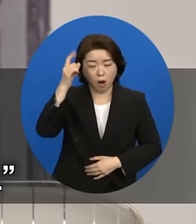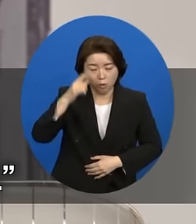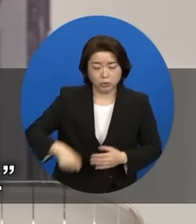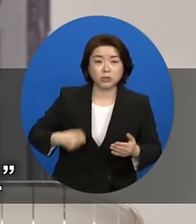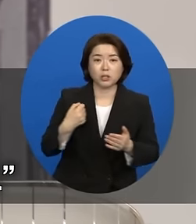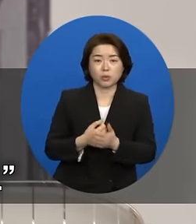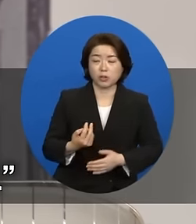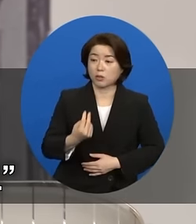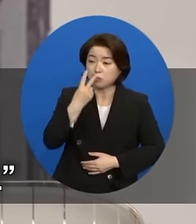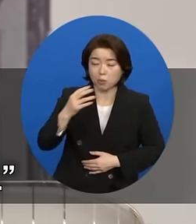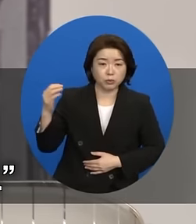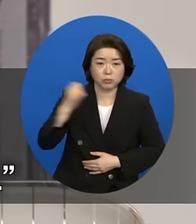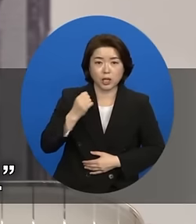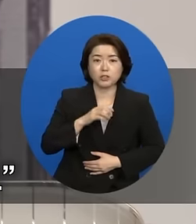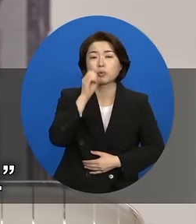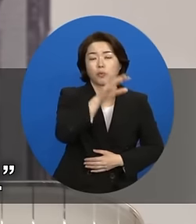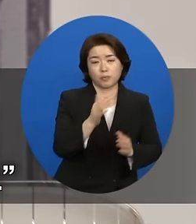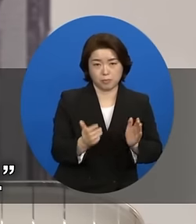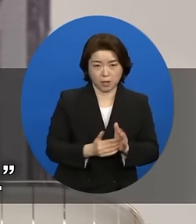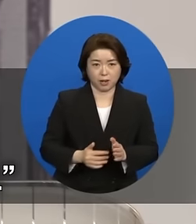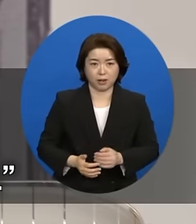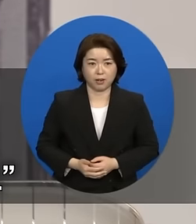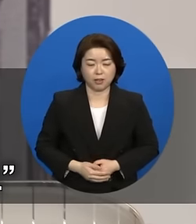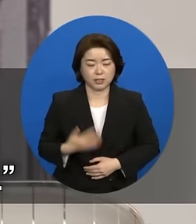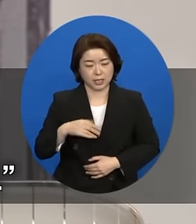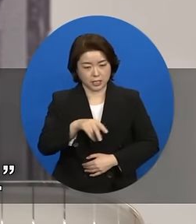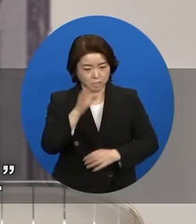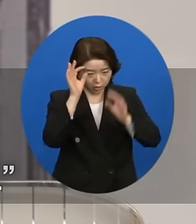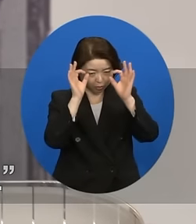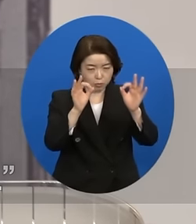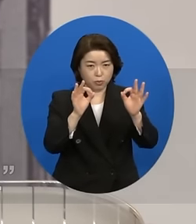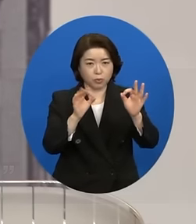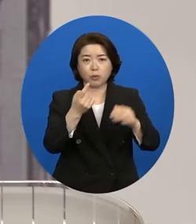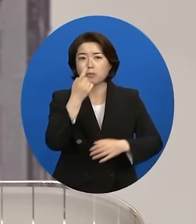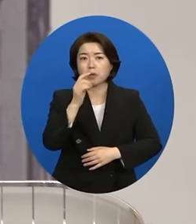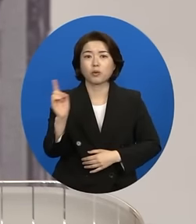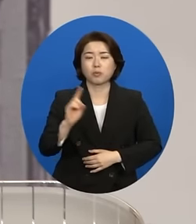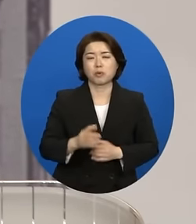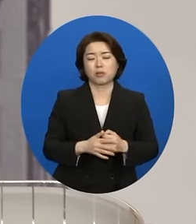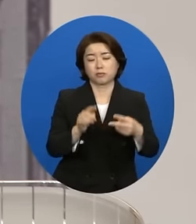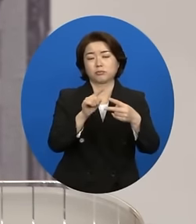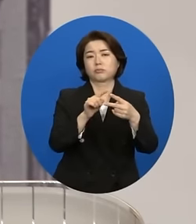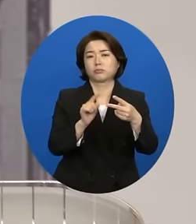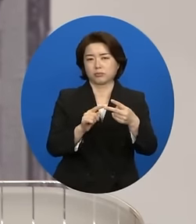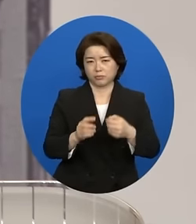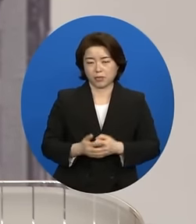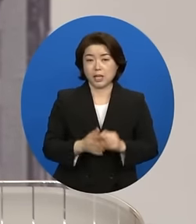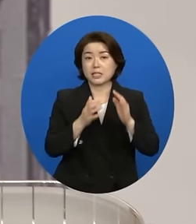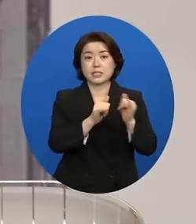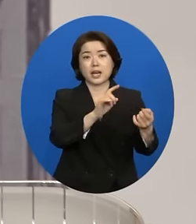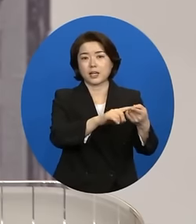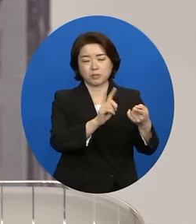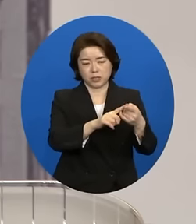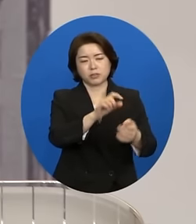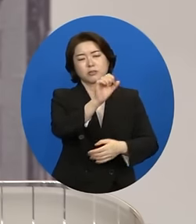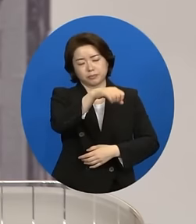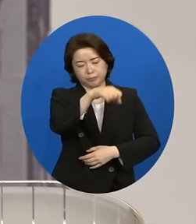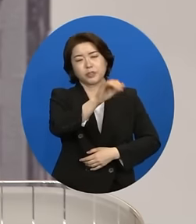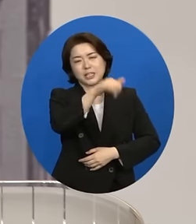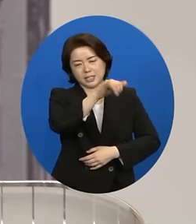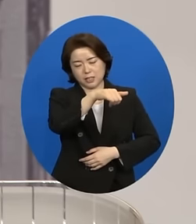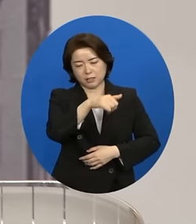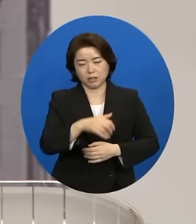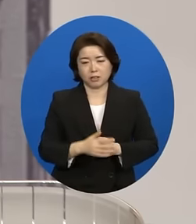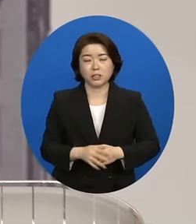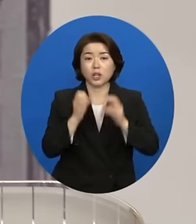하는 거예요 지금. 저희가 이걸 보면서 배워야 될 게 뭐냐, 두 가지예요. 하나는 사람에 대해서 예스, 이